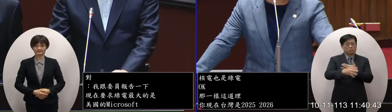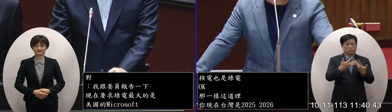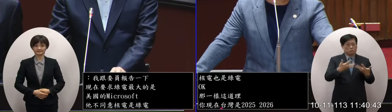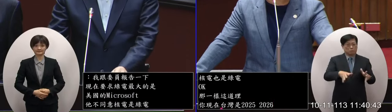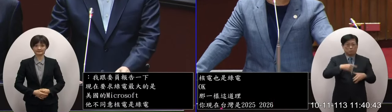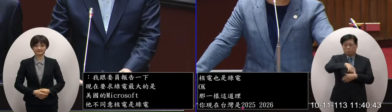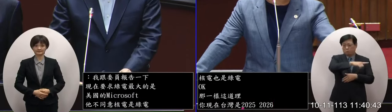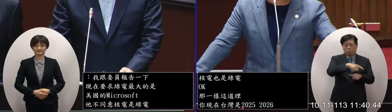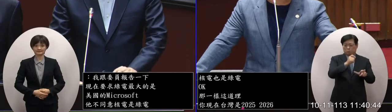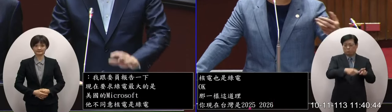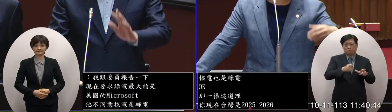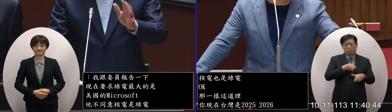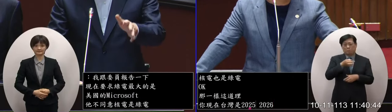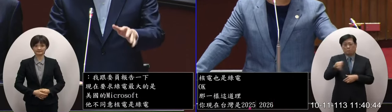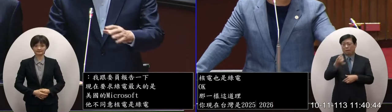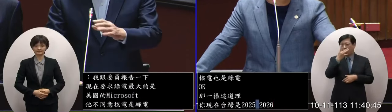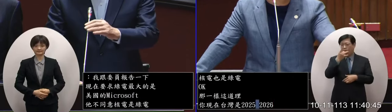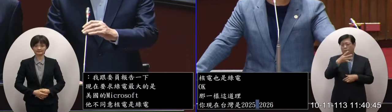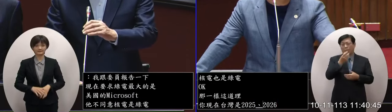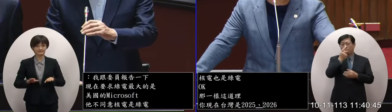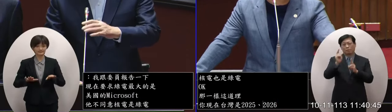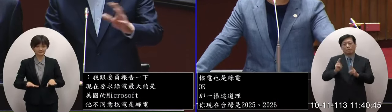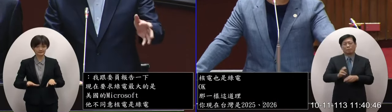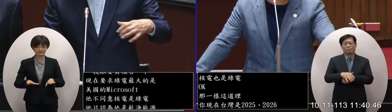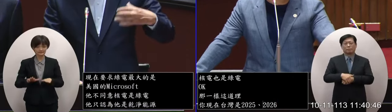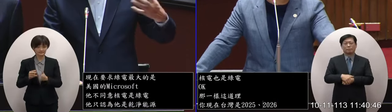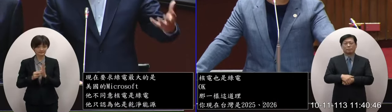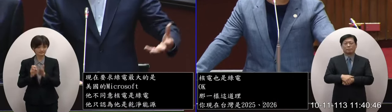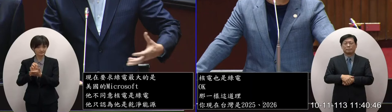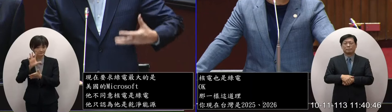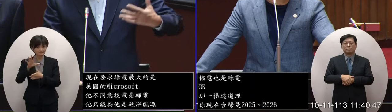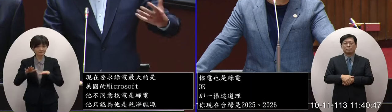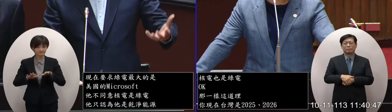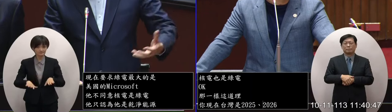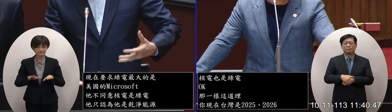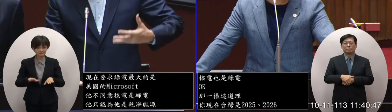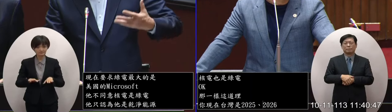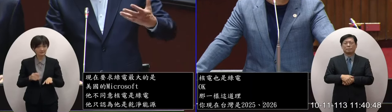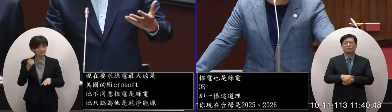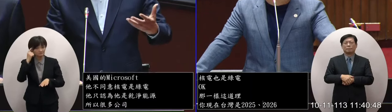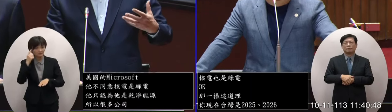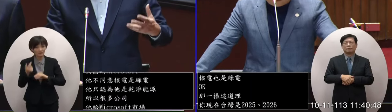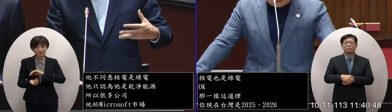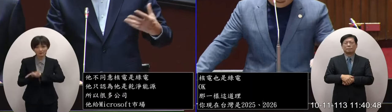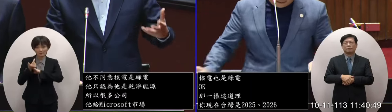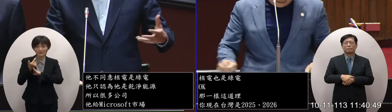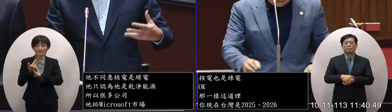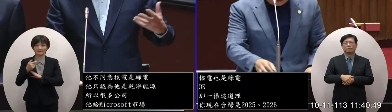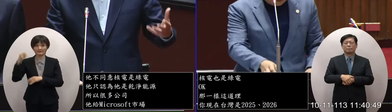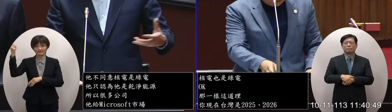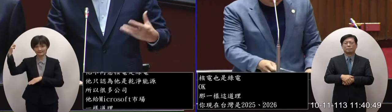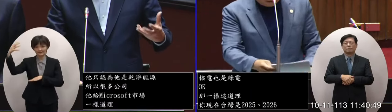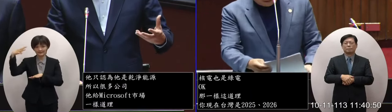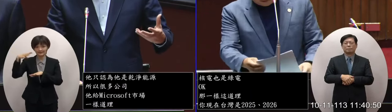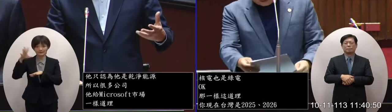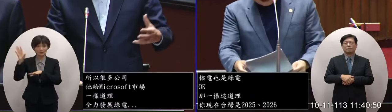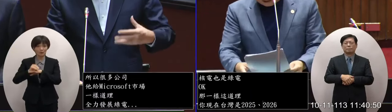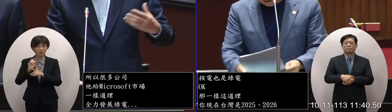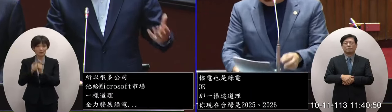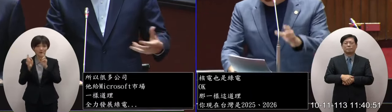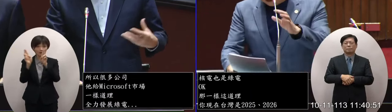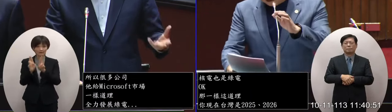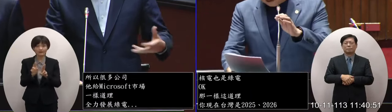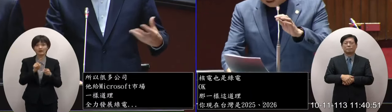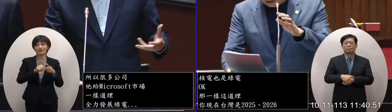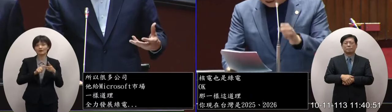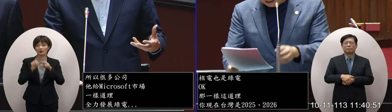大山也买不到这样子的绿电啊。 我们现在跟委员报告，我们现在就是赶快让这个太阳能光电跟风力，还